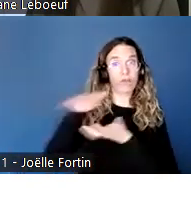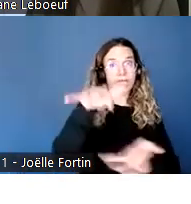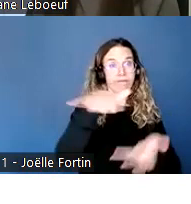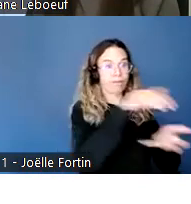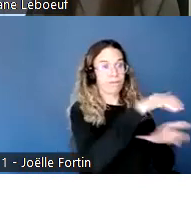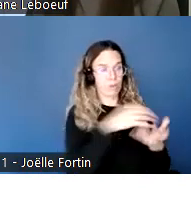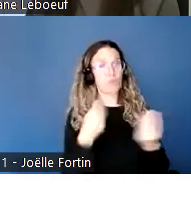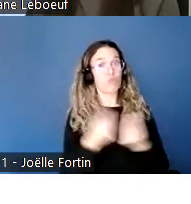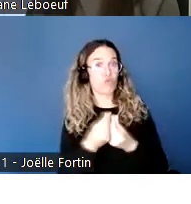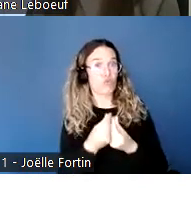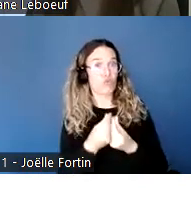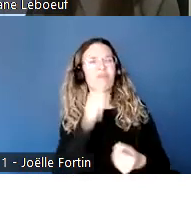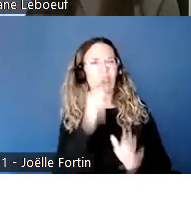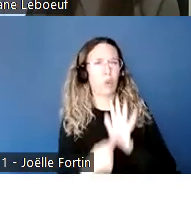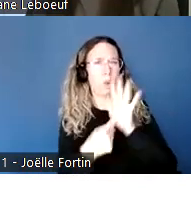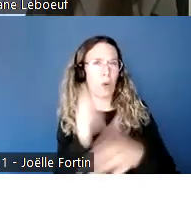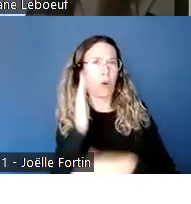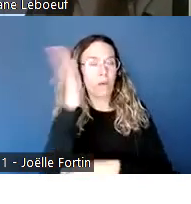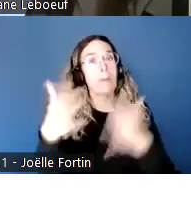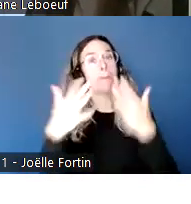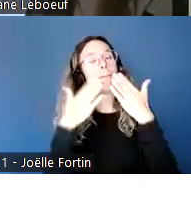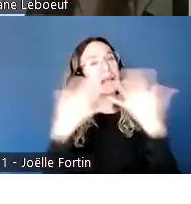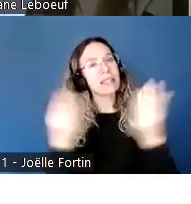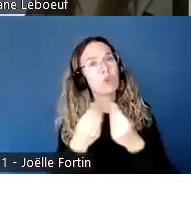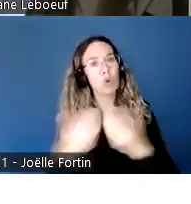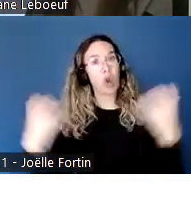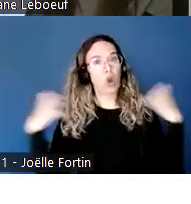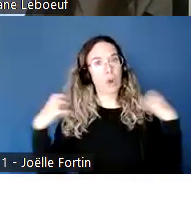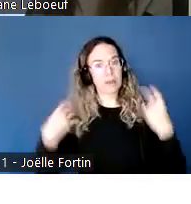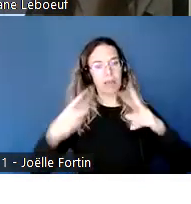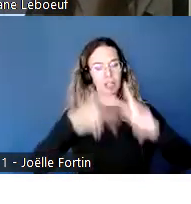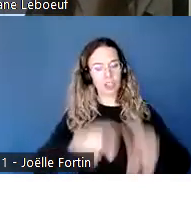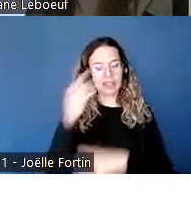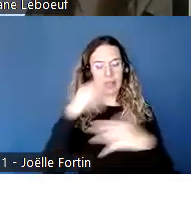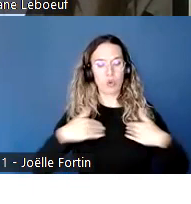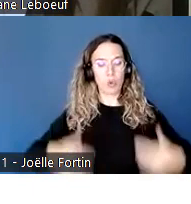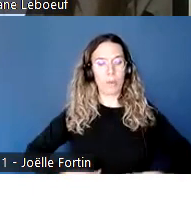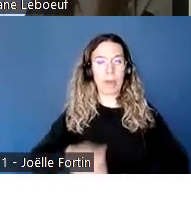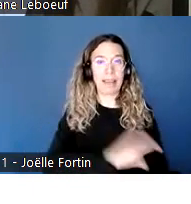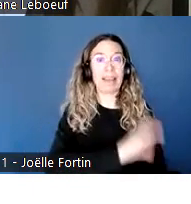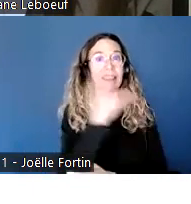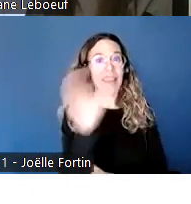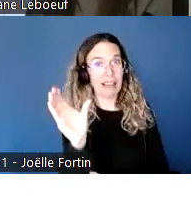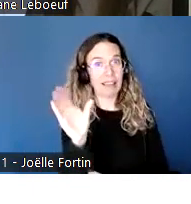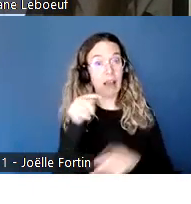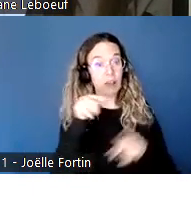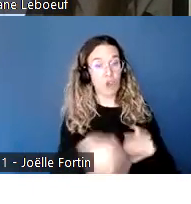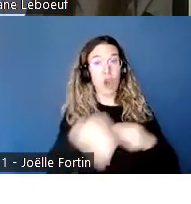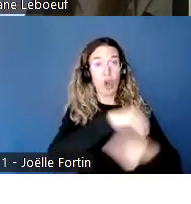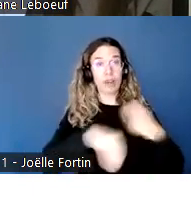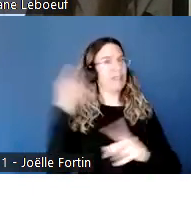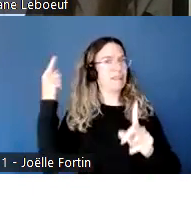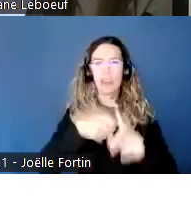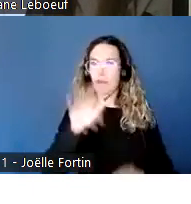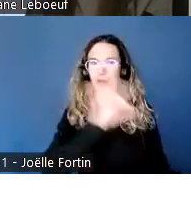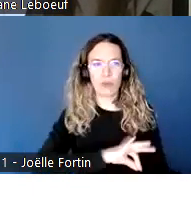dans une diapo subséquente, mais on remercie grandement le Conseil de recherche en sciences humaines du Canada, un organisme sans but lucratif